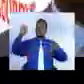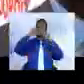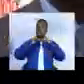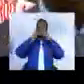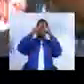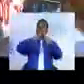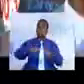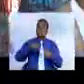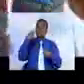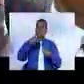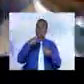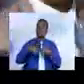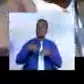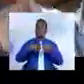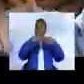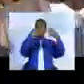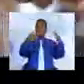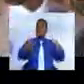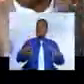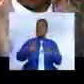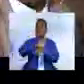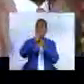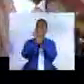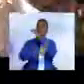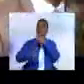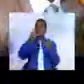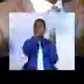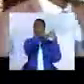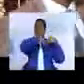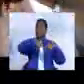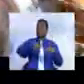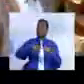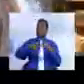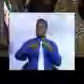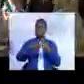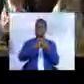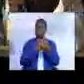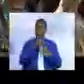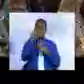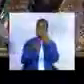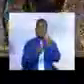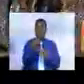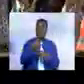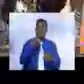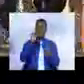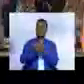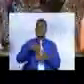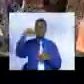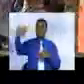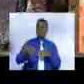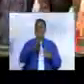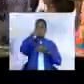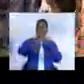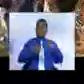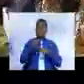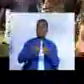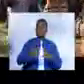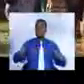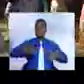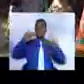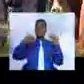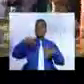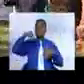dons dont elle a inondé le Gbeke depuis le début de cette visite d'État. C'est un accueil populaire et chaleureux que